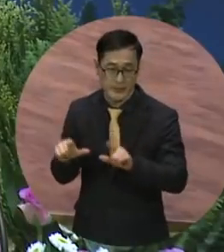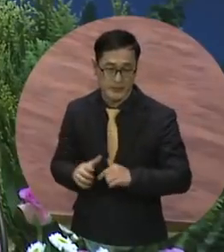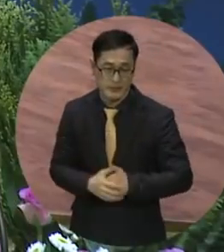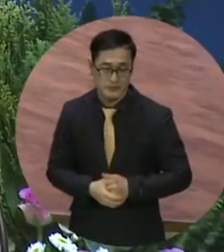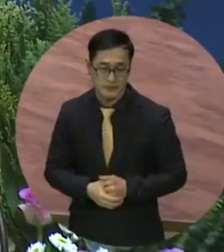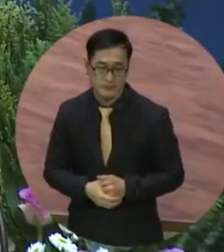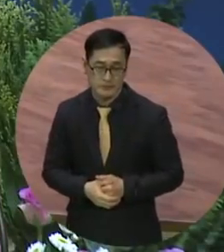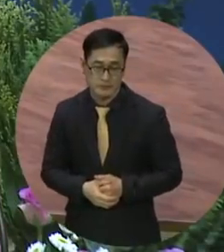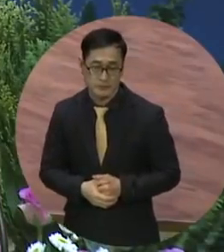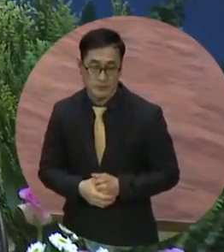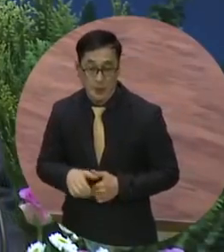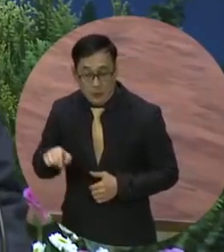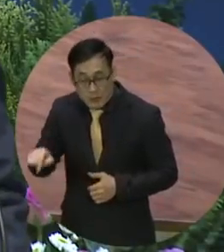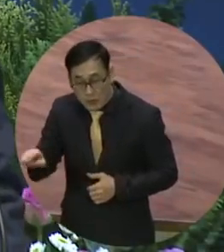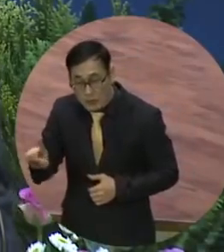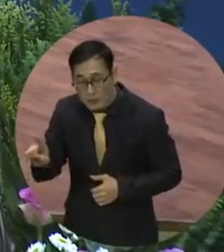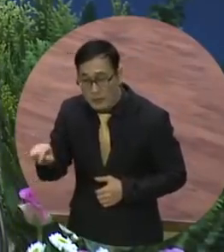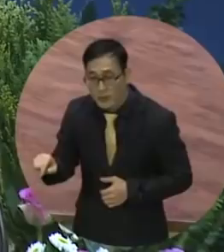이렇게 되면요.